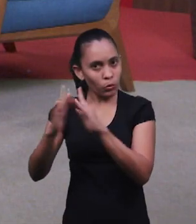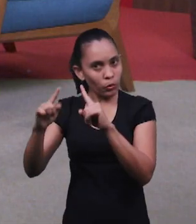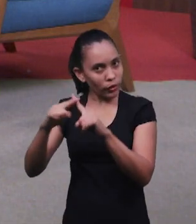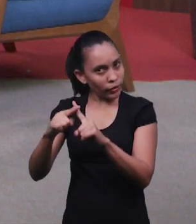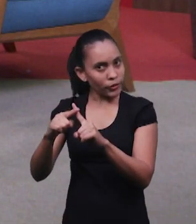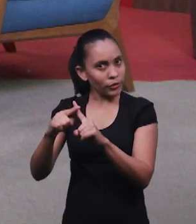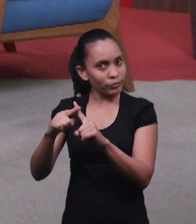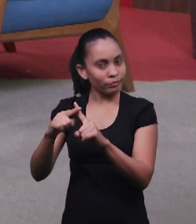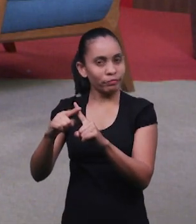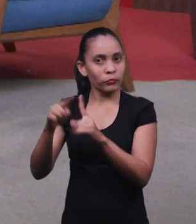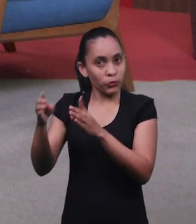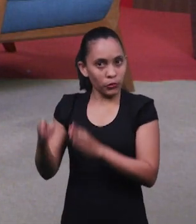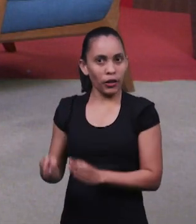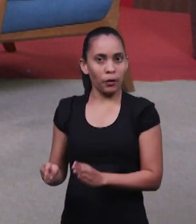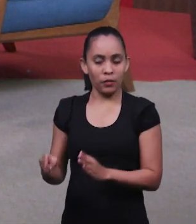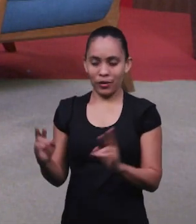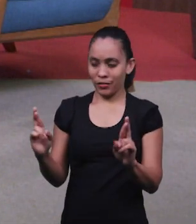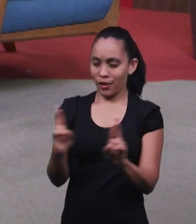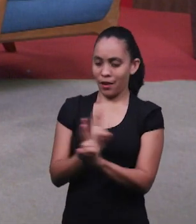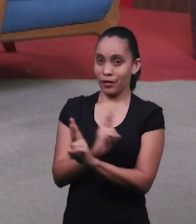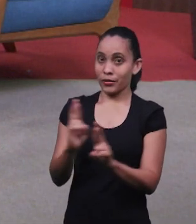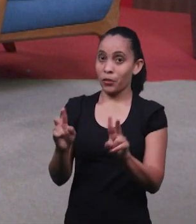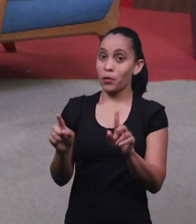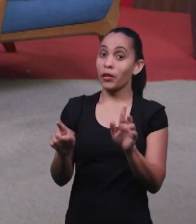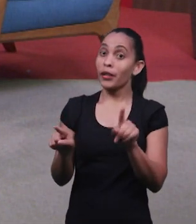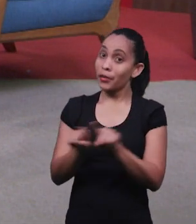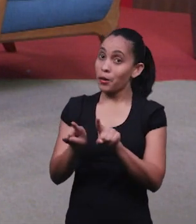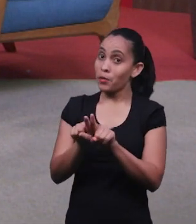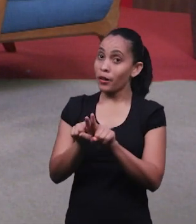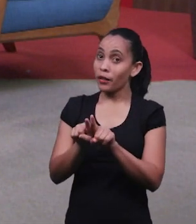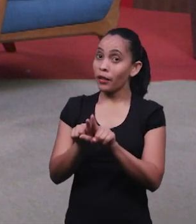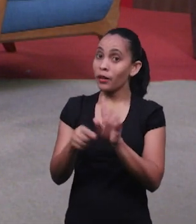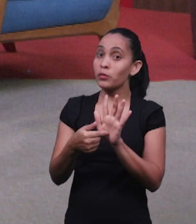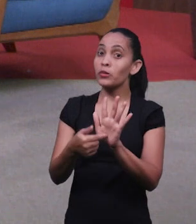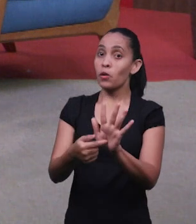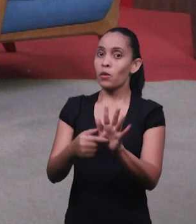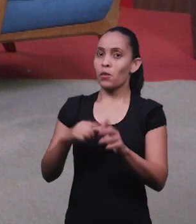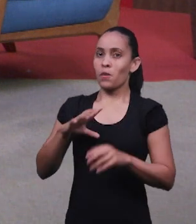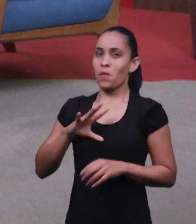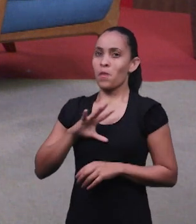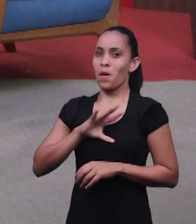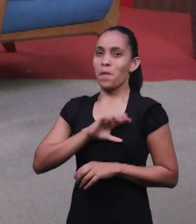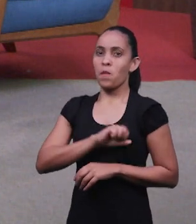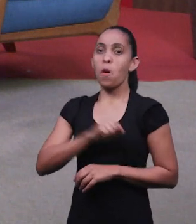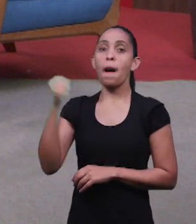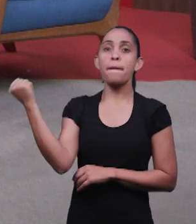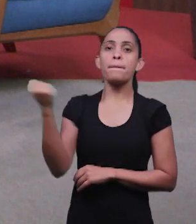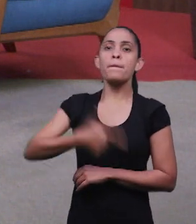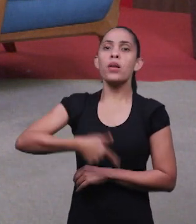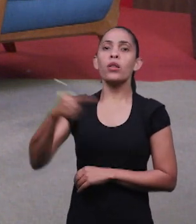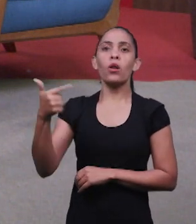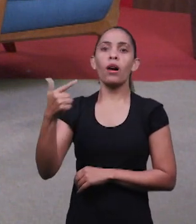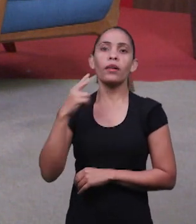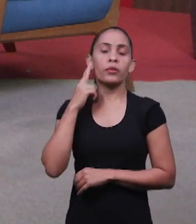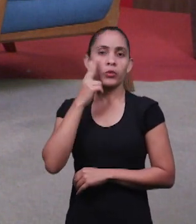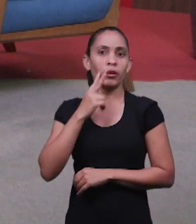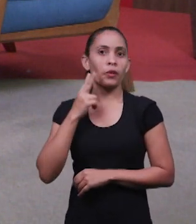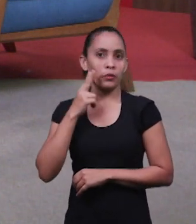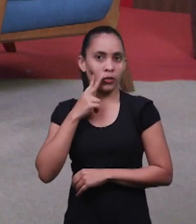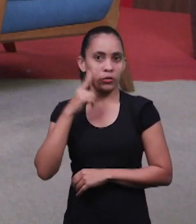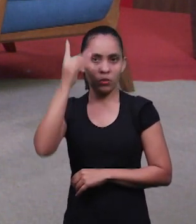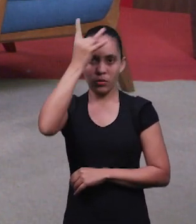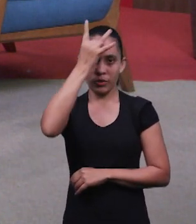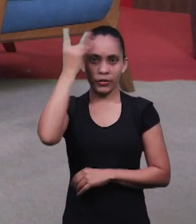l'Église avec Jésus. Et l'autre expression, ton amour est meilleur que le vin. Donc, le versement